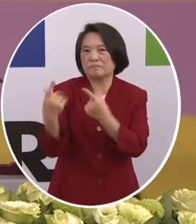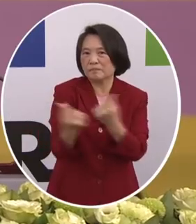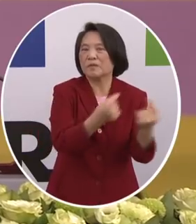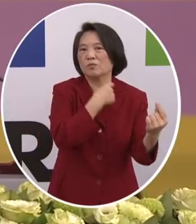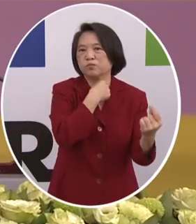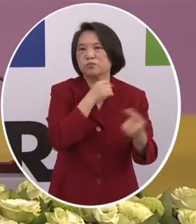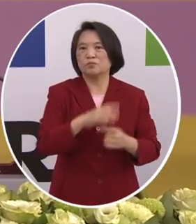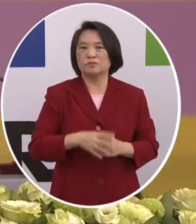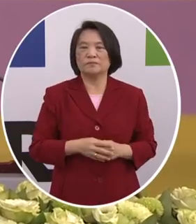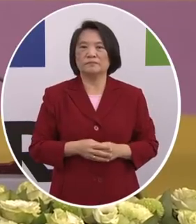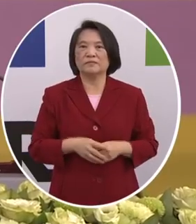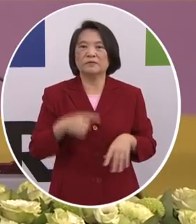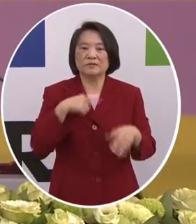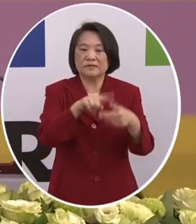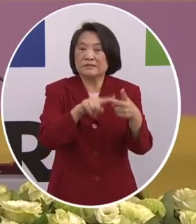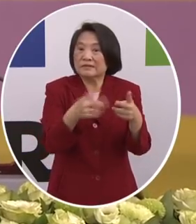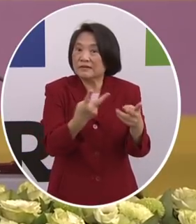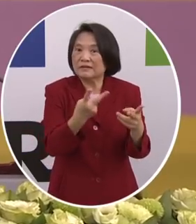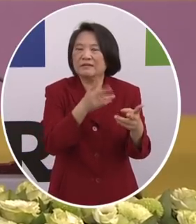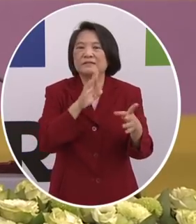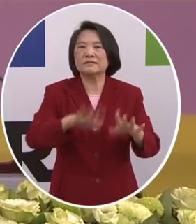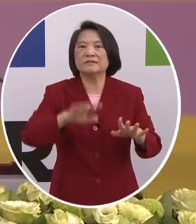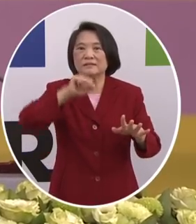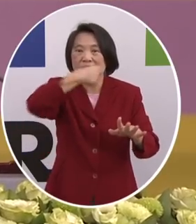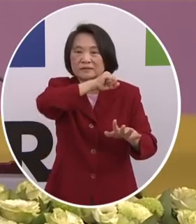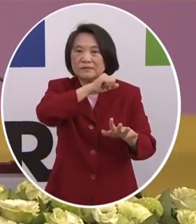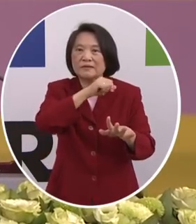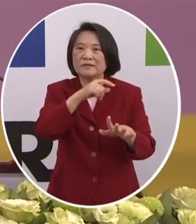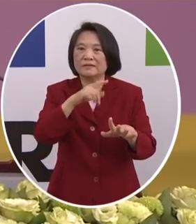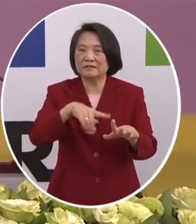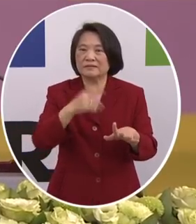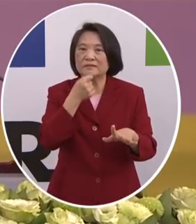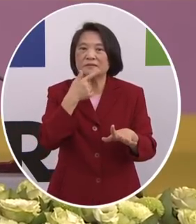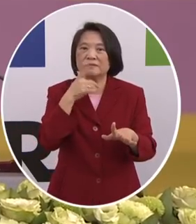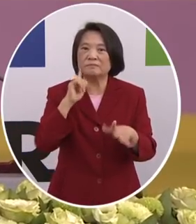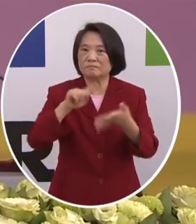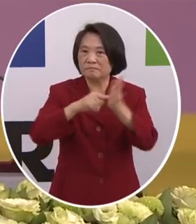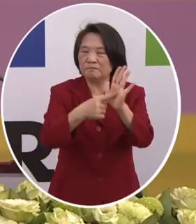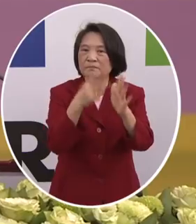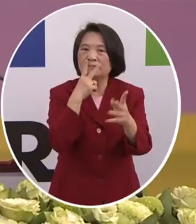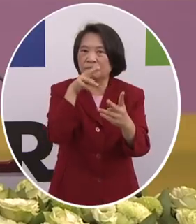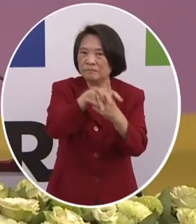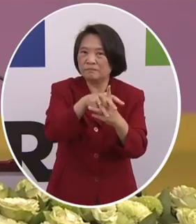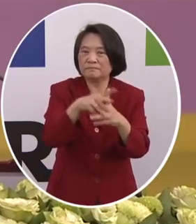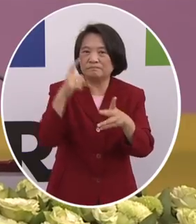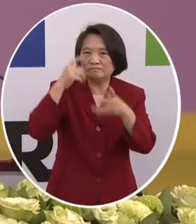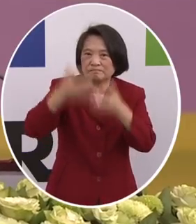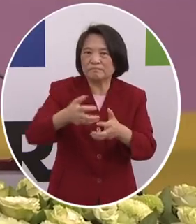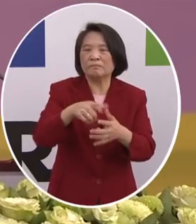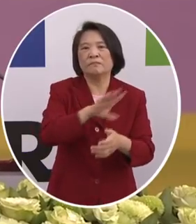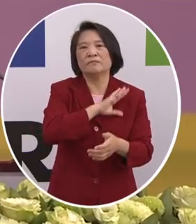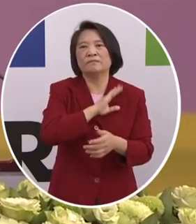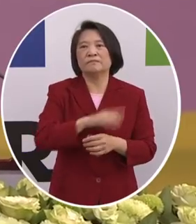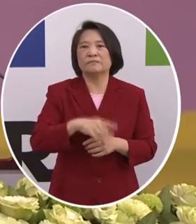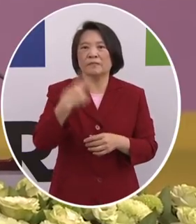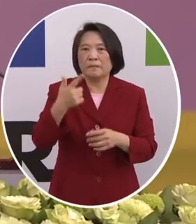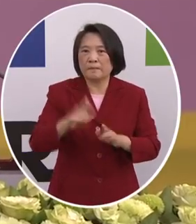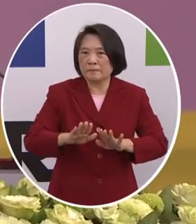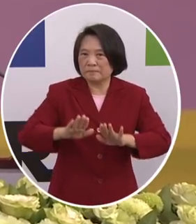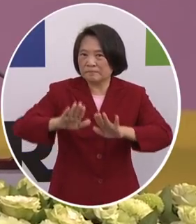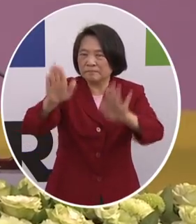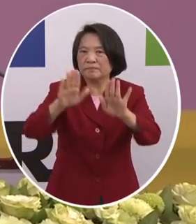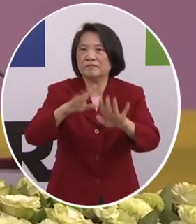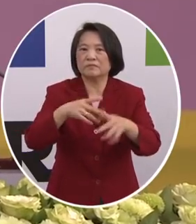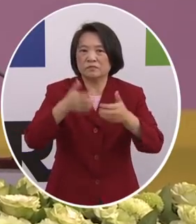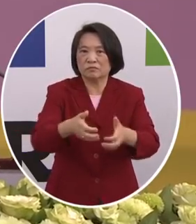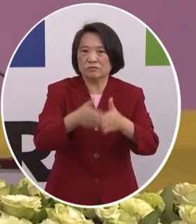项根本的价值是台湾今天成为亚洲民主典范以及发展经济实力的重要的基